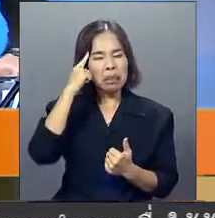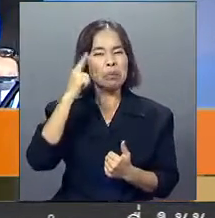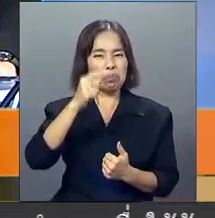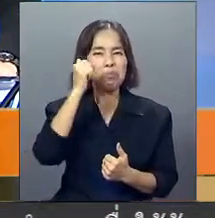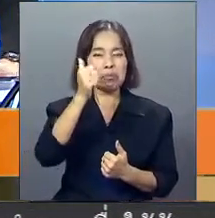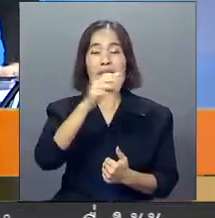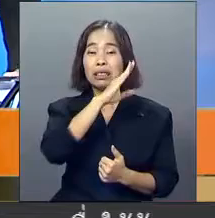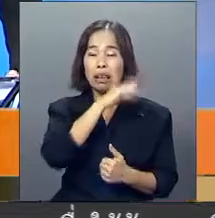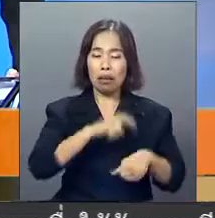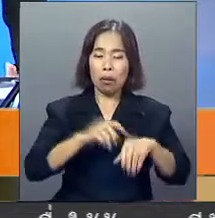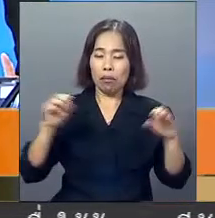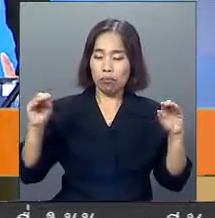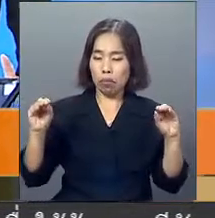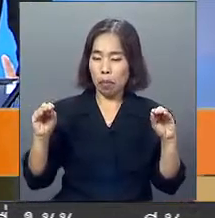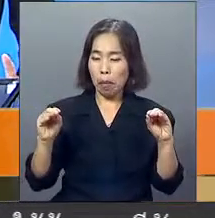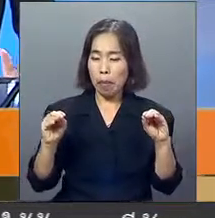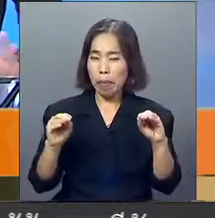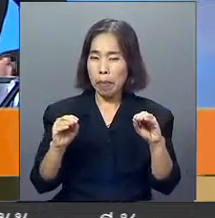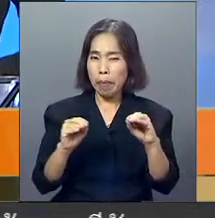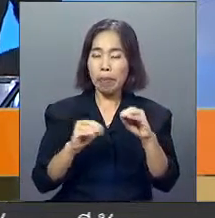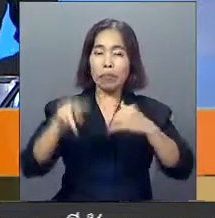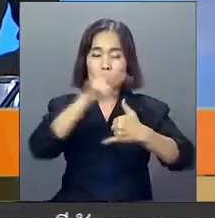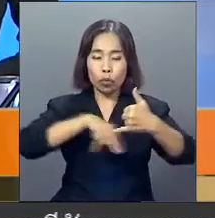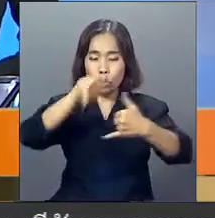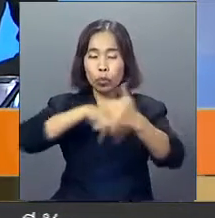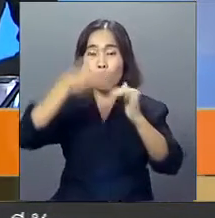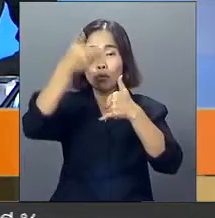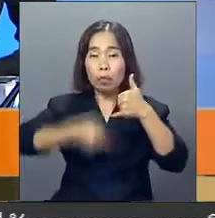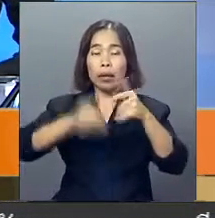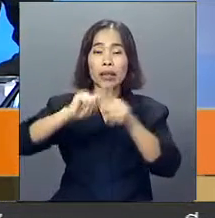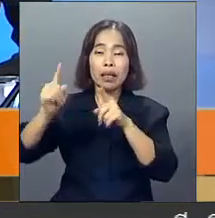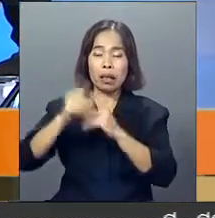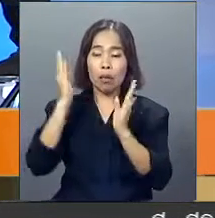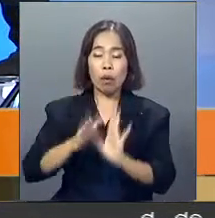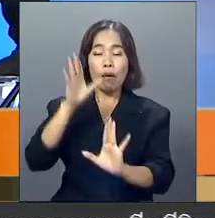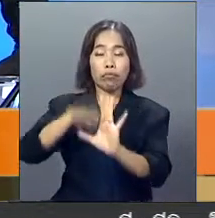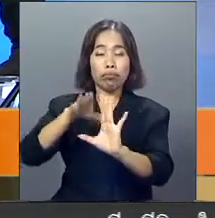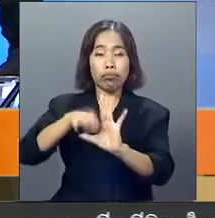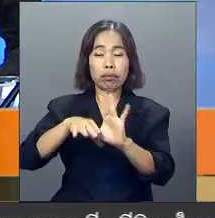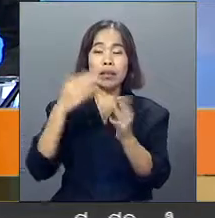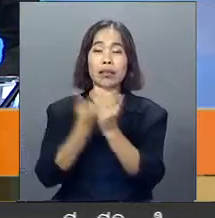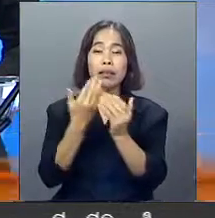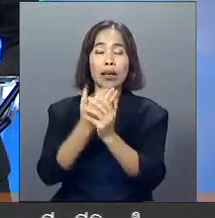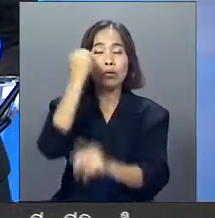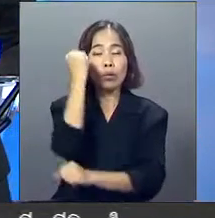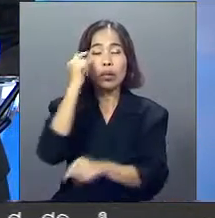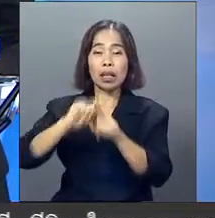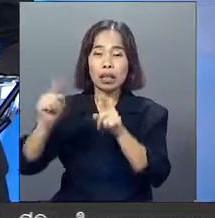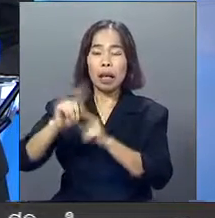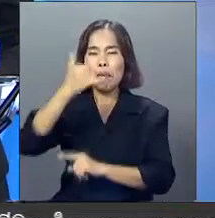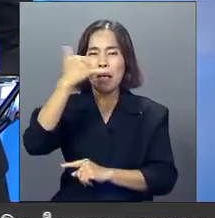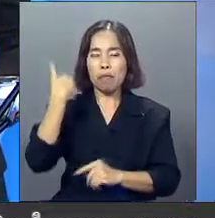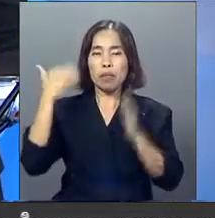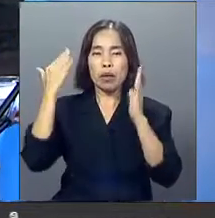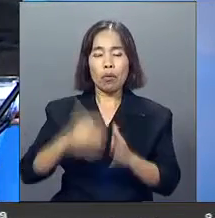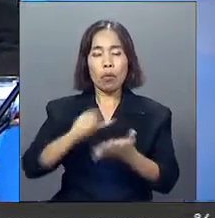เมอถึงเวลาที่ตรวจสบคสมบัิผู้ที่โงทะเบีนผมอะไรได้น้จิๆ แล้วนะคะอาจจะมีคนที่ถูก